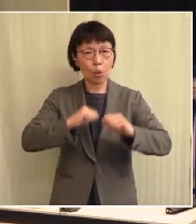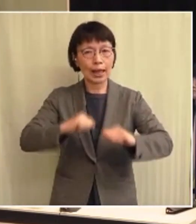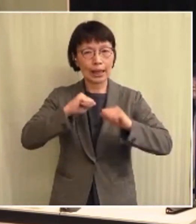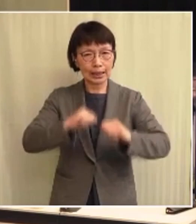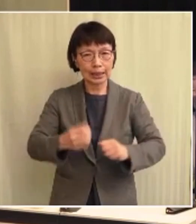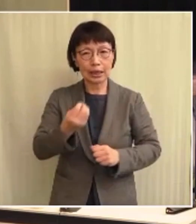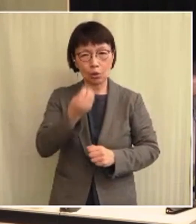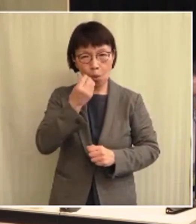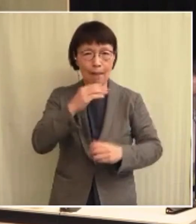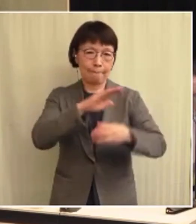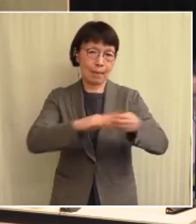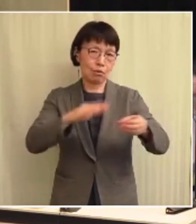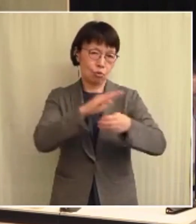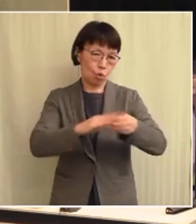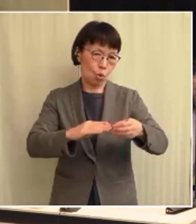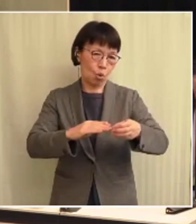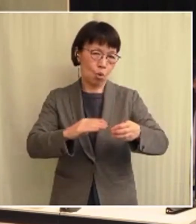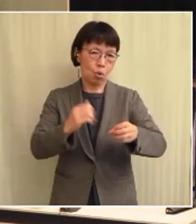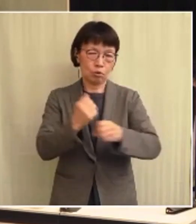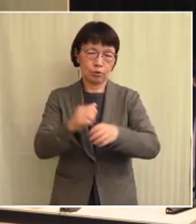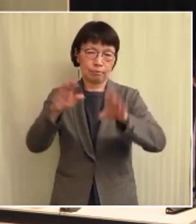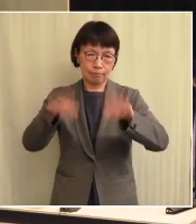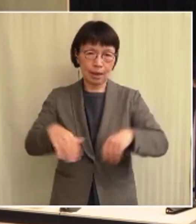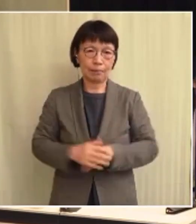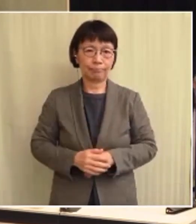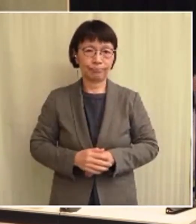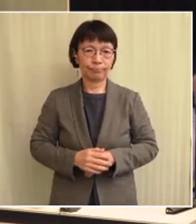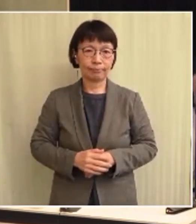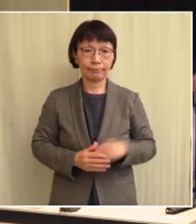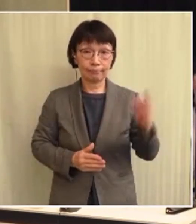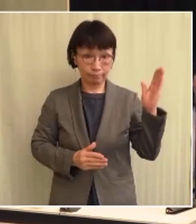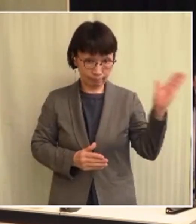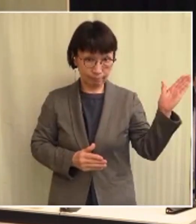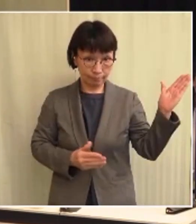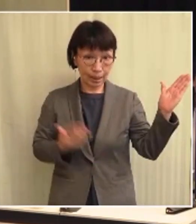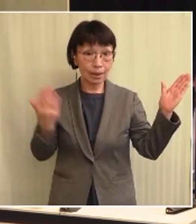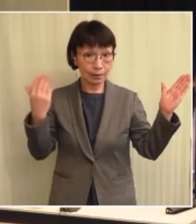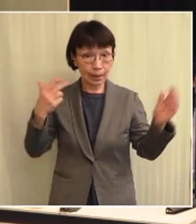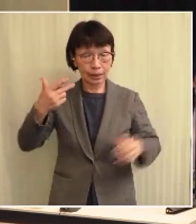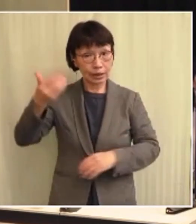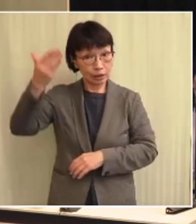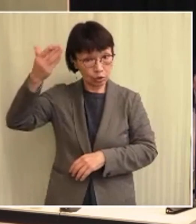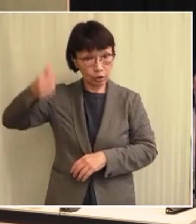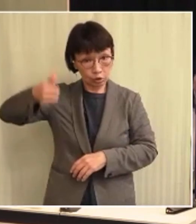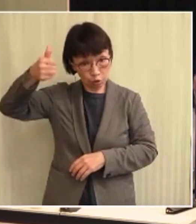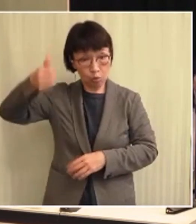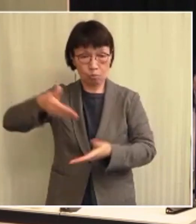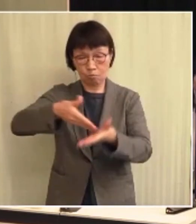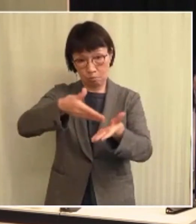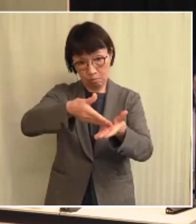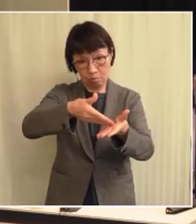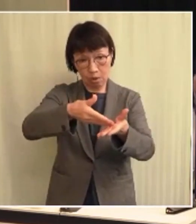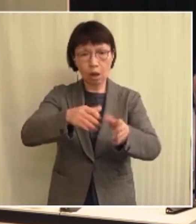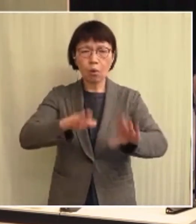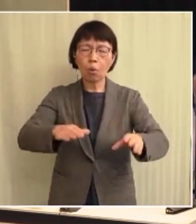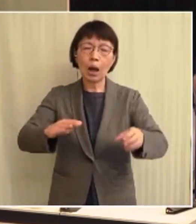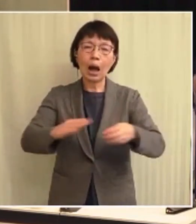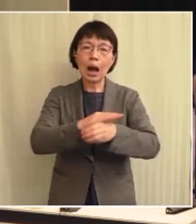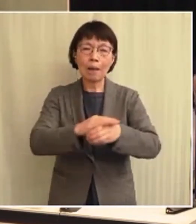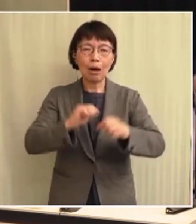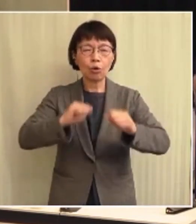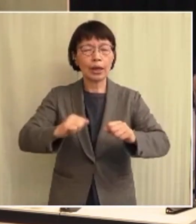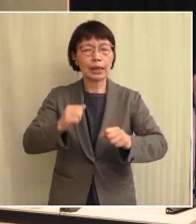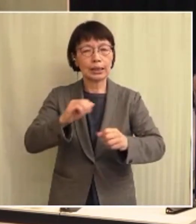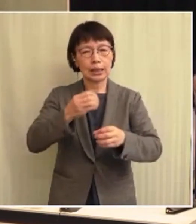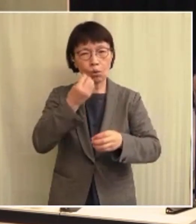枚戻していただいてよろしいでしょうか。はい、そうですね。先ほども市長から触れていただきましたけども、今回の浜の元気ご飯弁